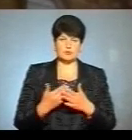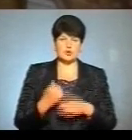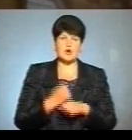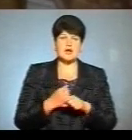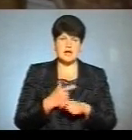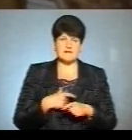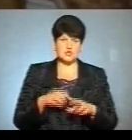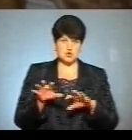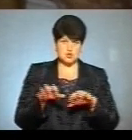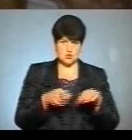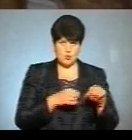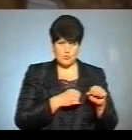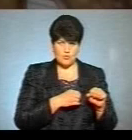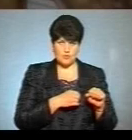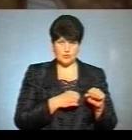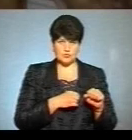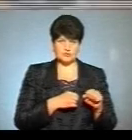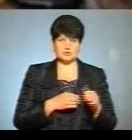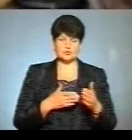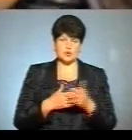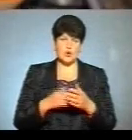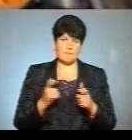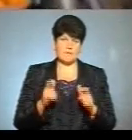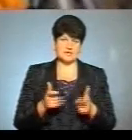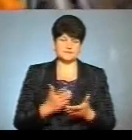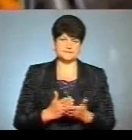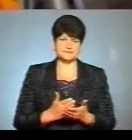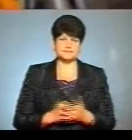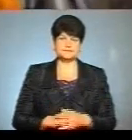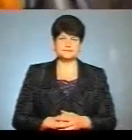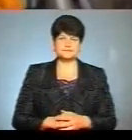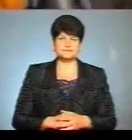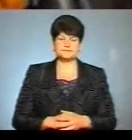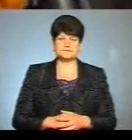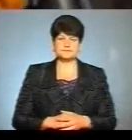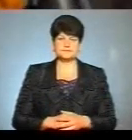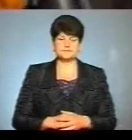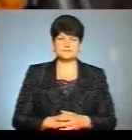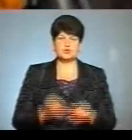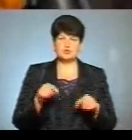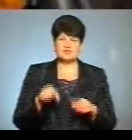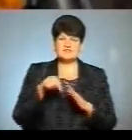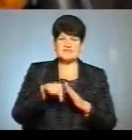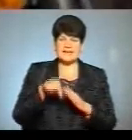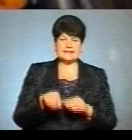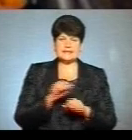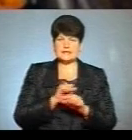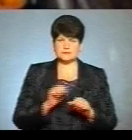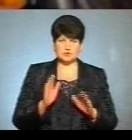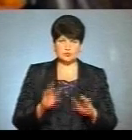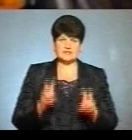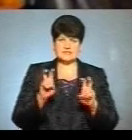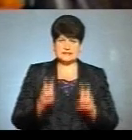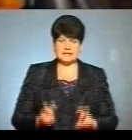з собою і, ну, тобто до певного обмеження. Можна ви тут випити каву чи ні? Тут всередині не можна,